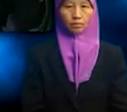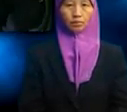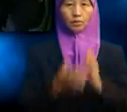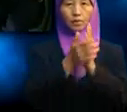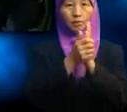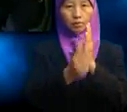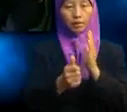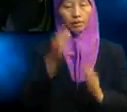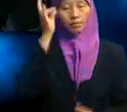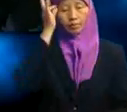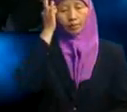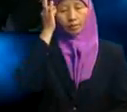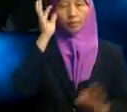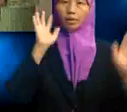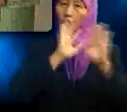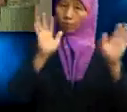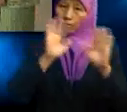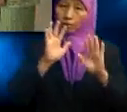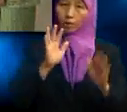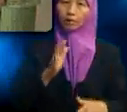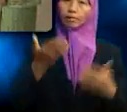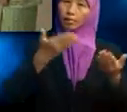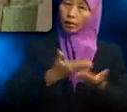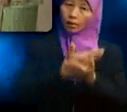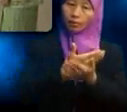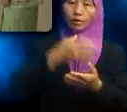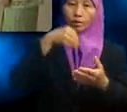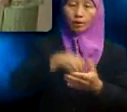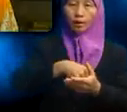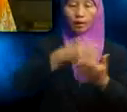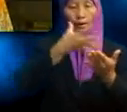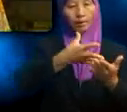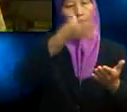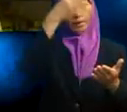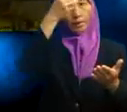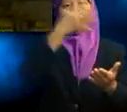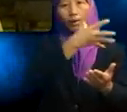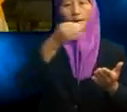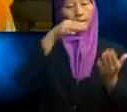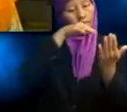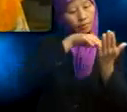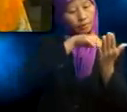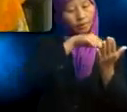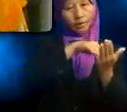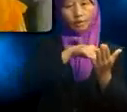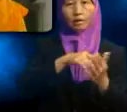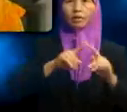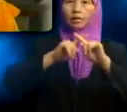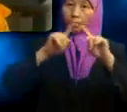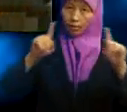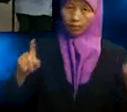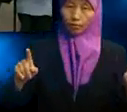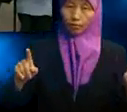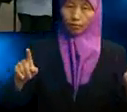Kemahiran berpikir bukanlah satu perkara baru dalam proses pengajaran dan pembelajaran. Walau